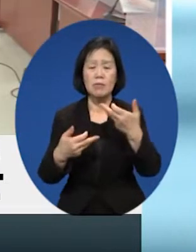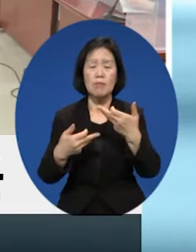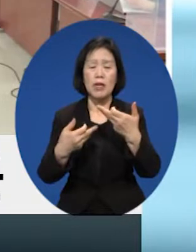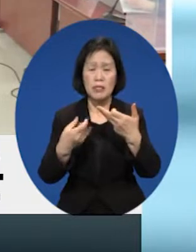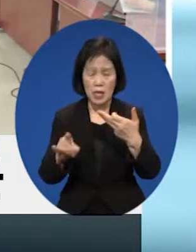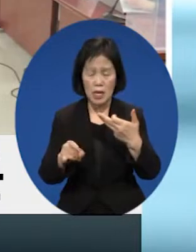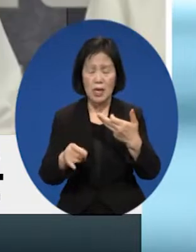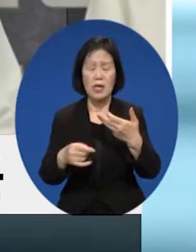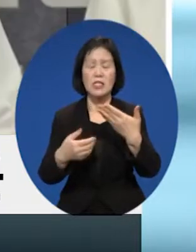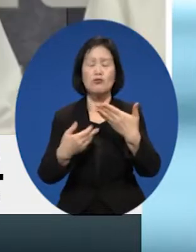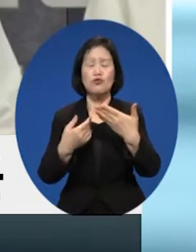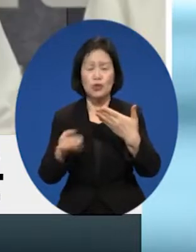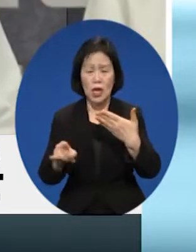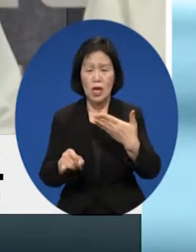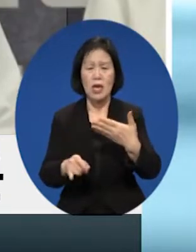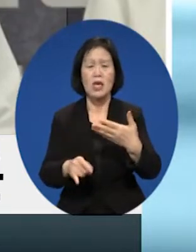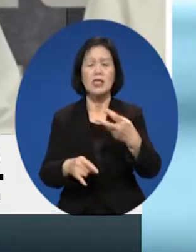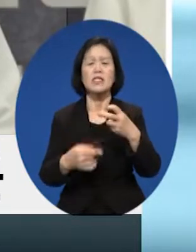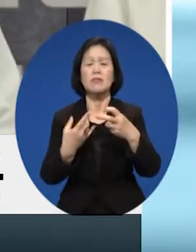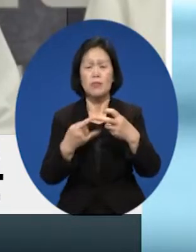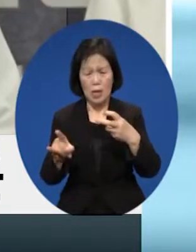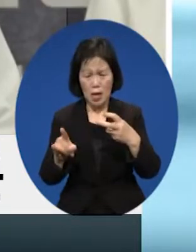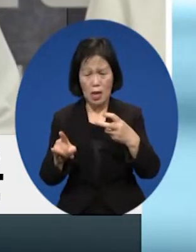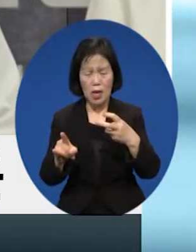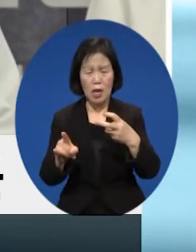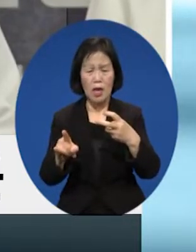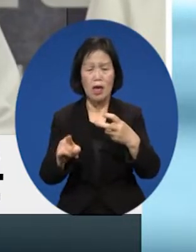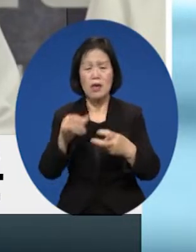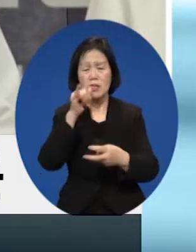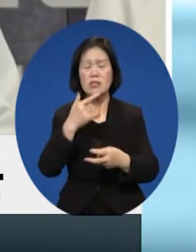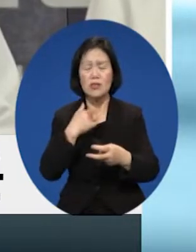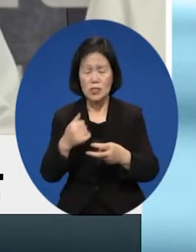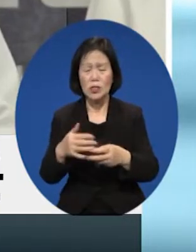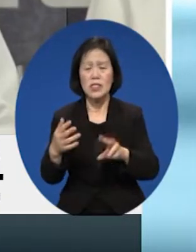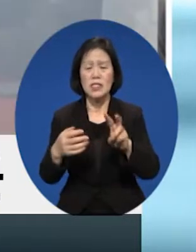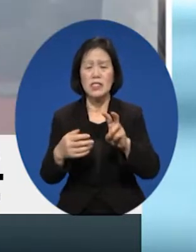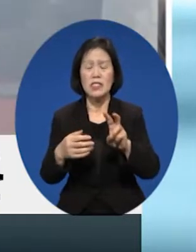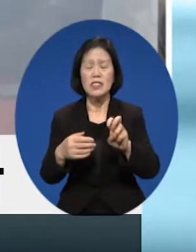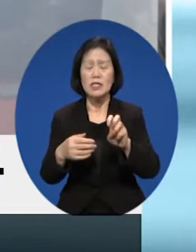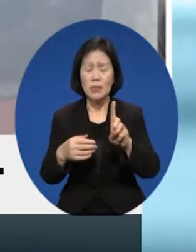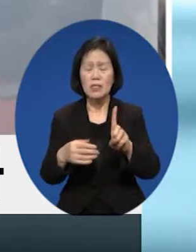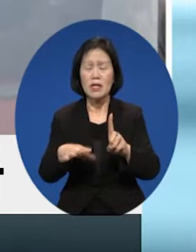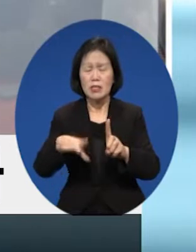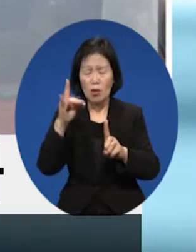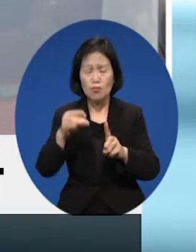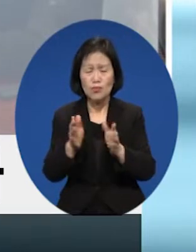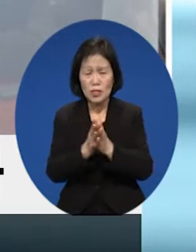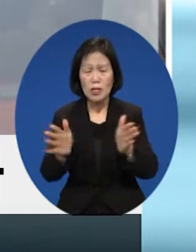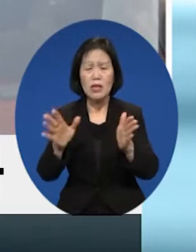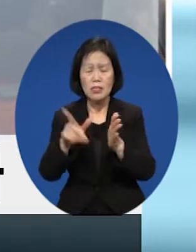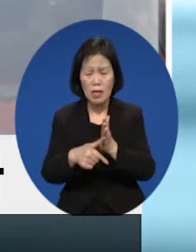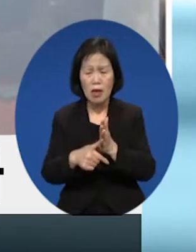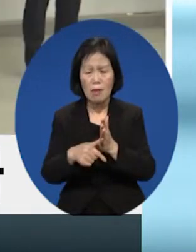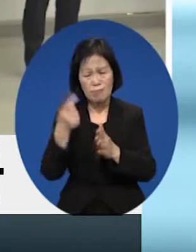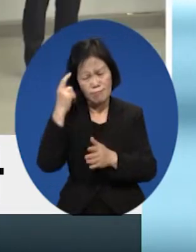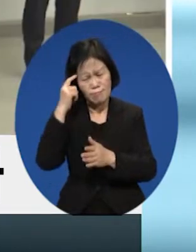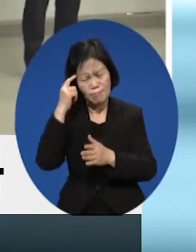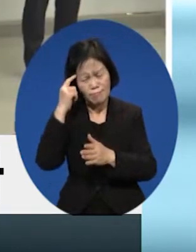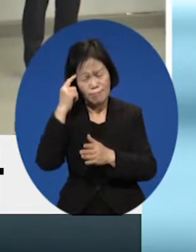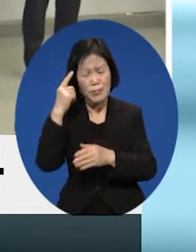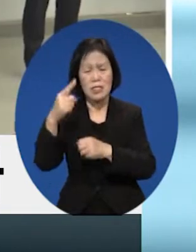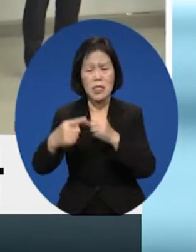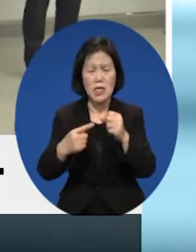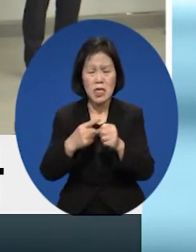있었고 20대에도 있었고 21대 국회가 새로 구성되자마자 이 법안이 또 발의가 된 겁니다. 그래서 한 1년 정도 충분히 숙고 끝에 여러 가지